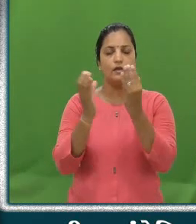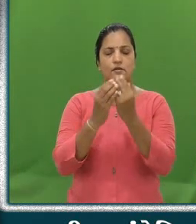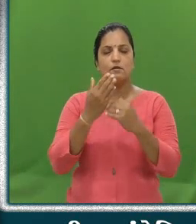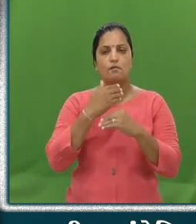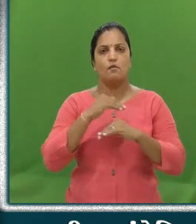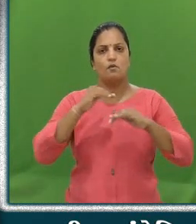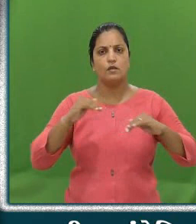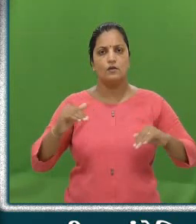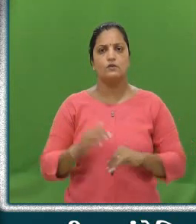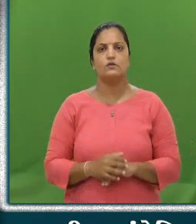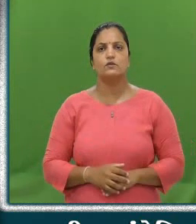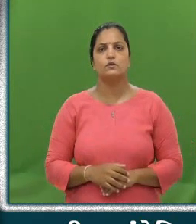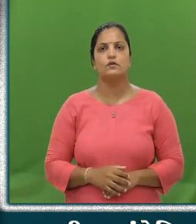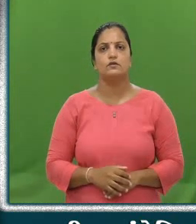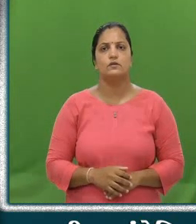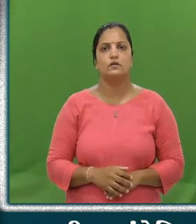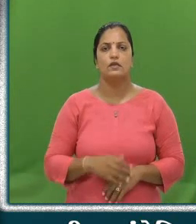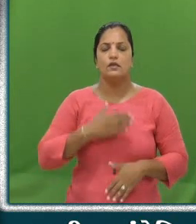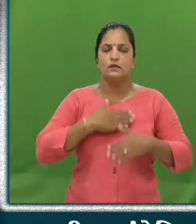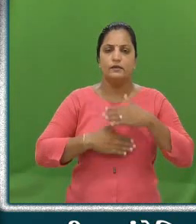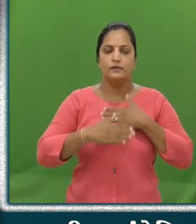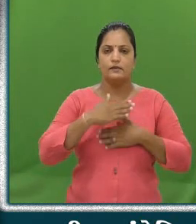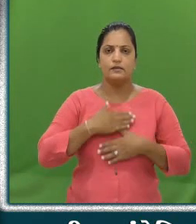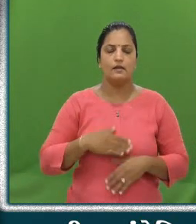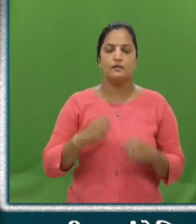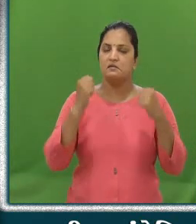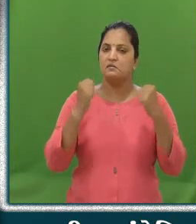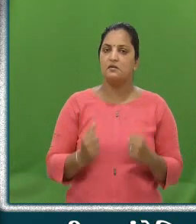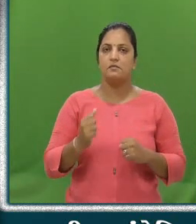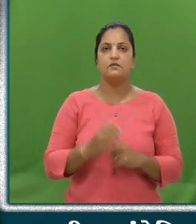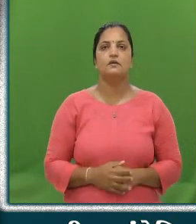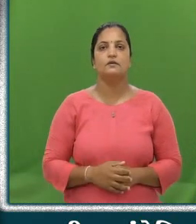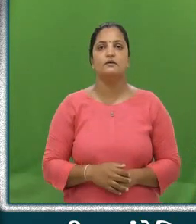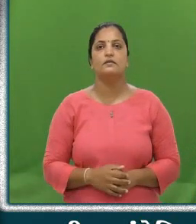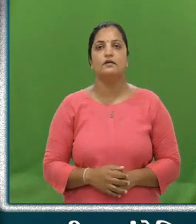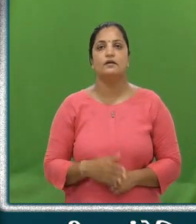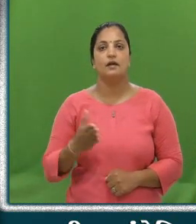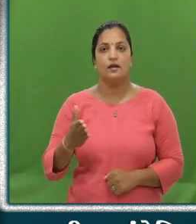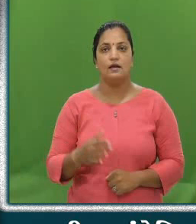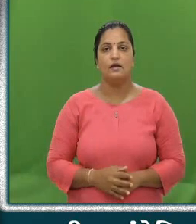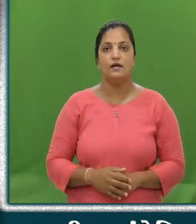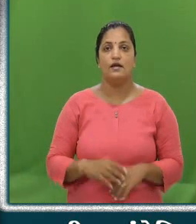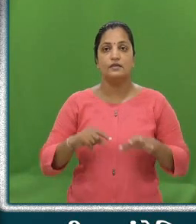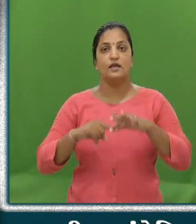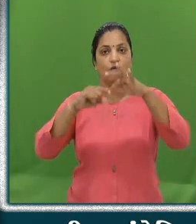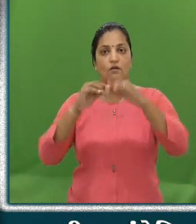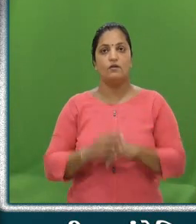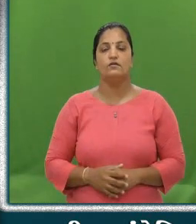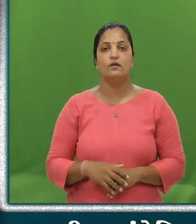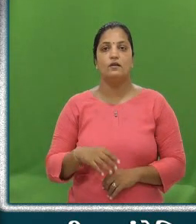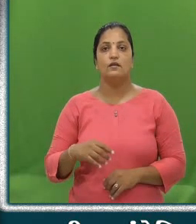ખરા વ્યક્તિઓ શું થાય કે શાંતિથી ન બેસી શકતા હોય તો આને આપણે કહેતા હોઈએ છીએ કે આના લક્ષણો જે છે